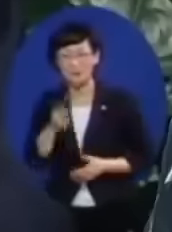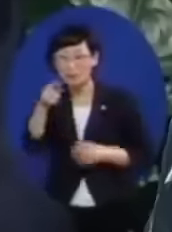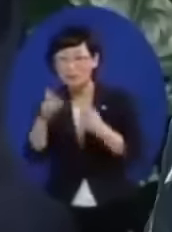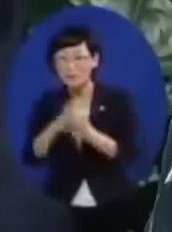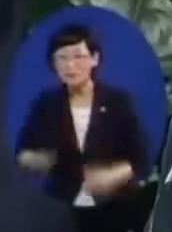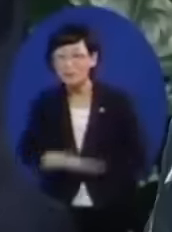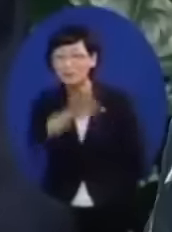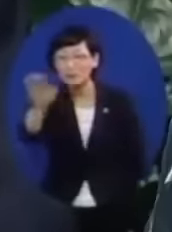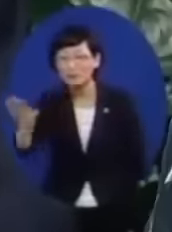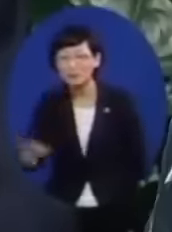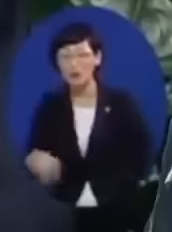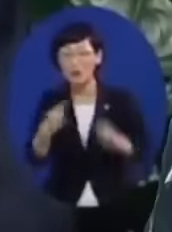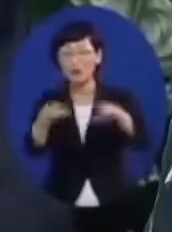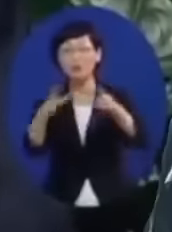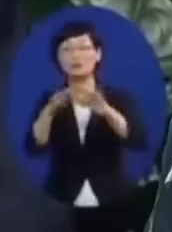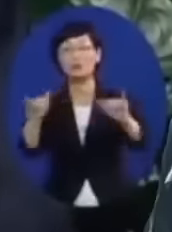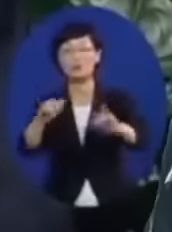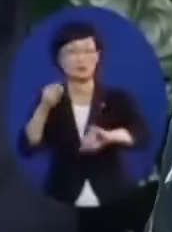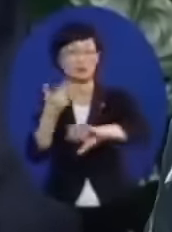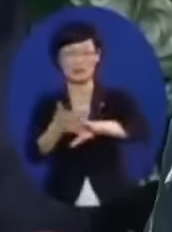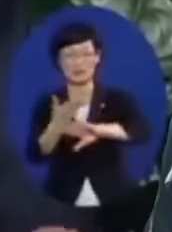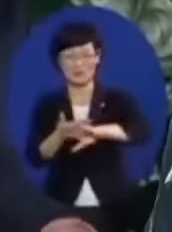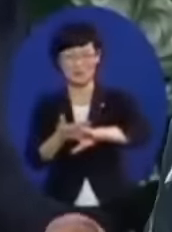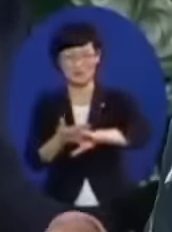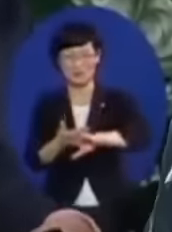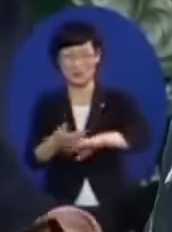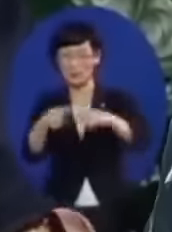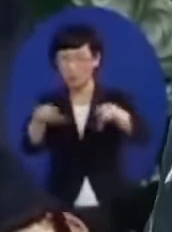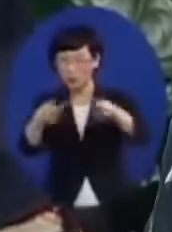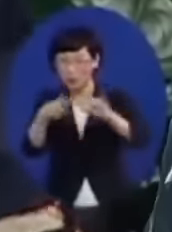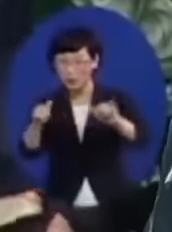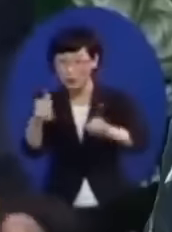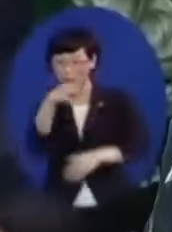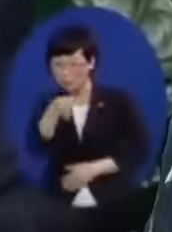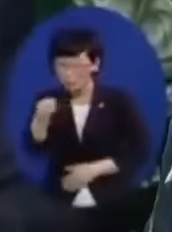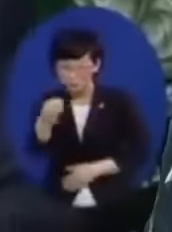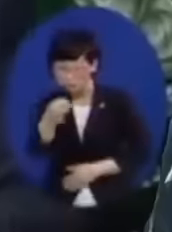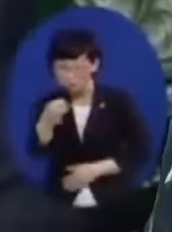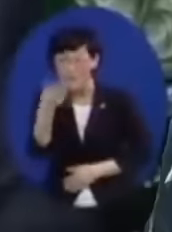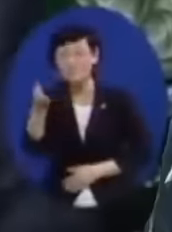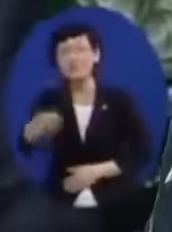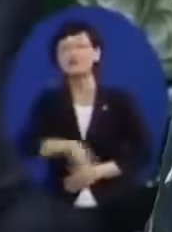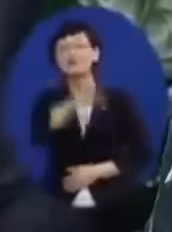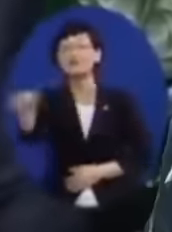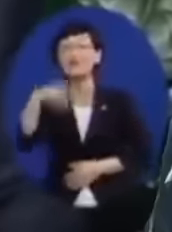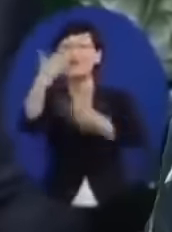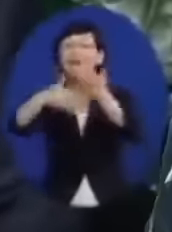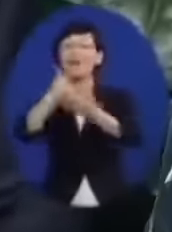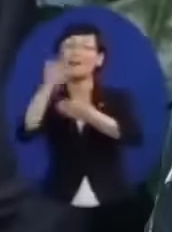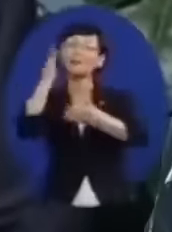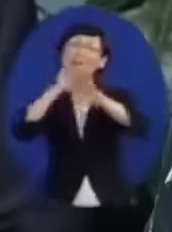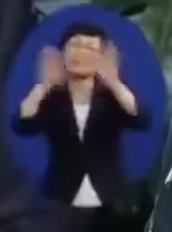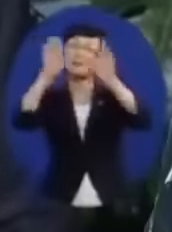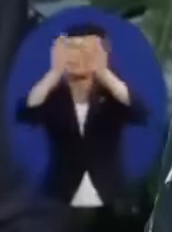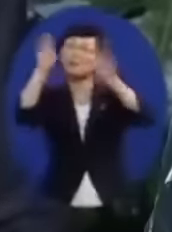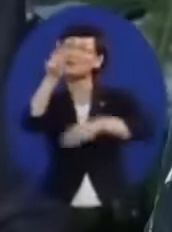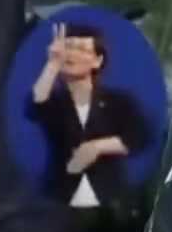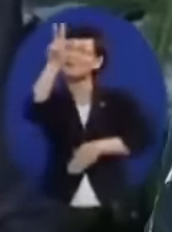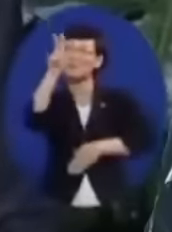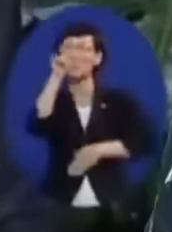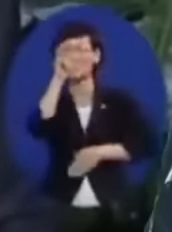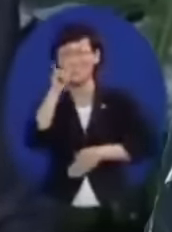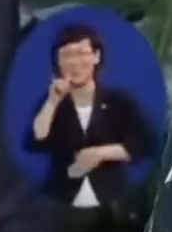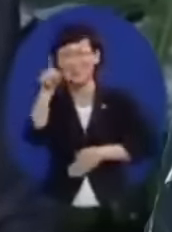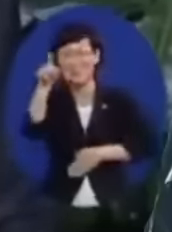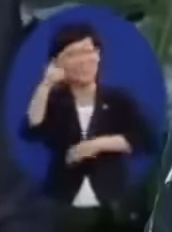그러므로 우리는 보통 사람하고 다릅니다. 보통 사람은 땅만 보고 있지만 우리는 열린 문이 위에 있습니다.